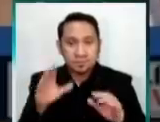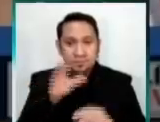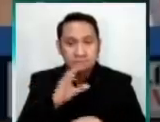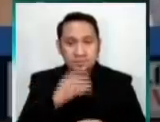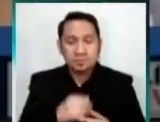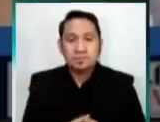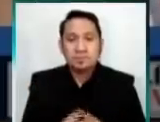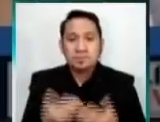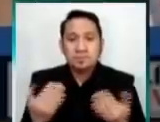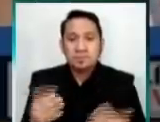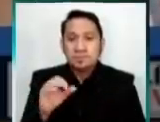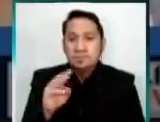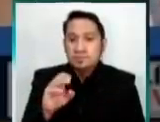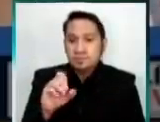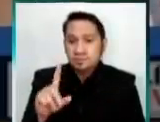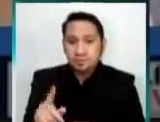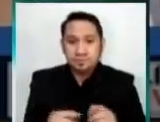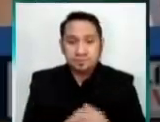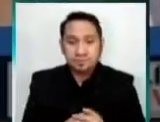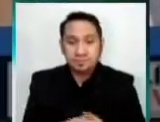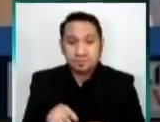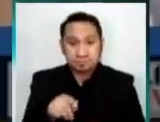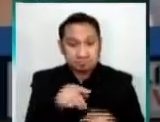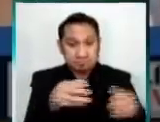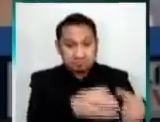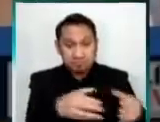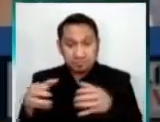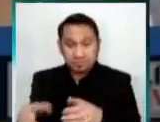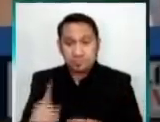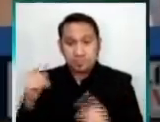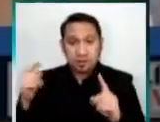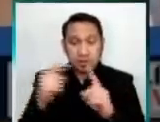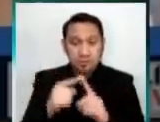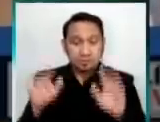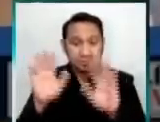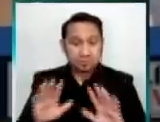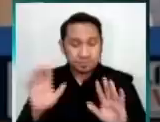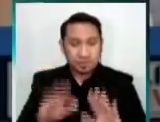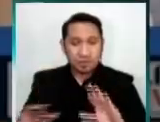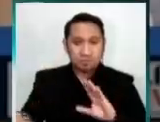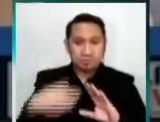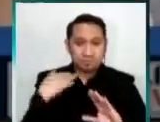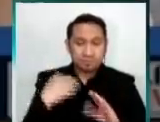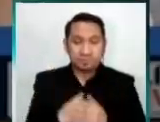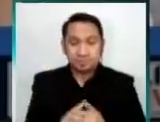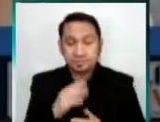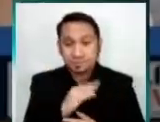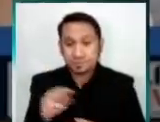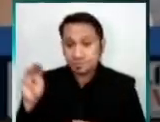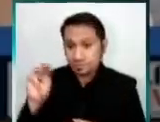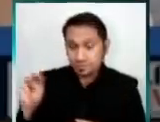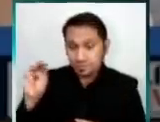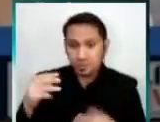Binigyan ng COMELEC First Division ang magkabilang panig ng hanggang Linggo para ma-email ang kanilang memorandum at hanggang Lunes para